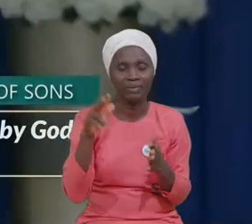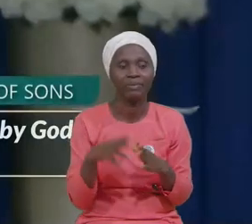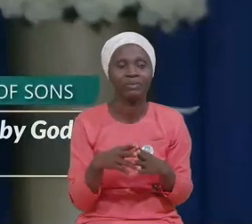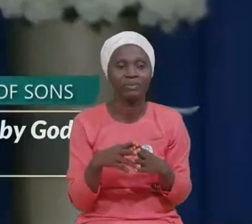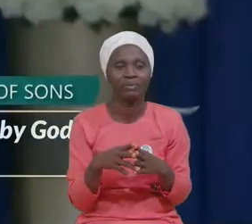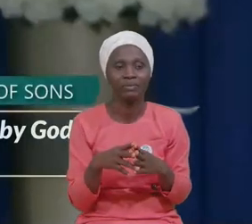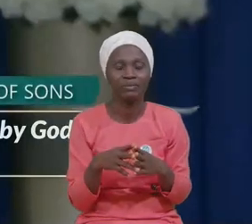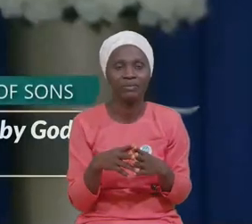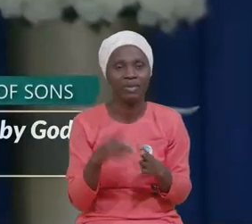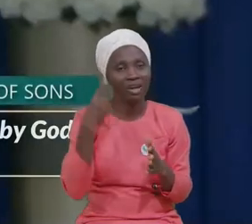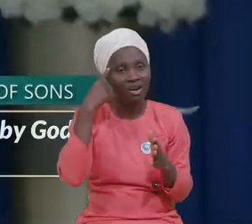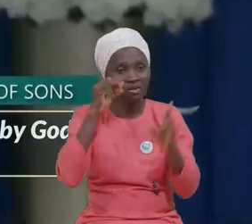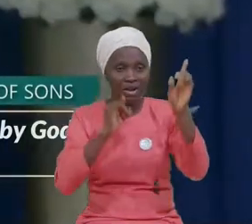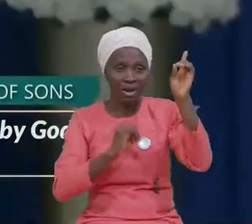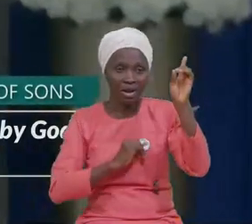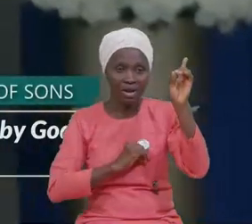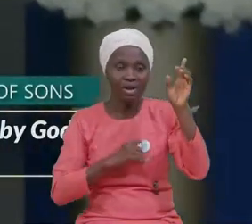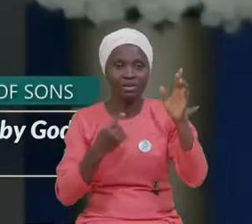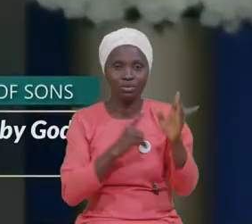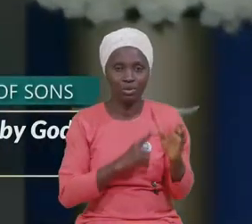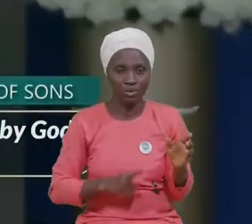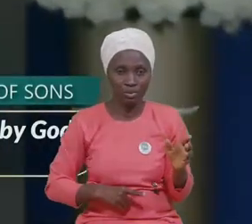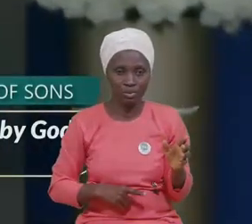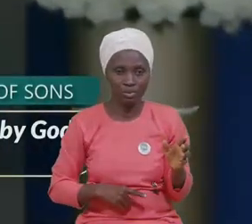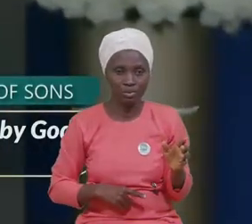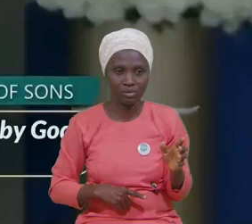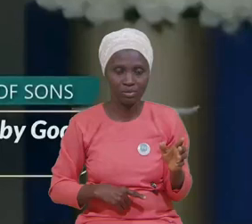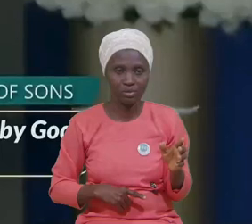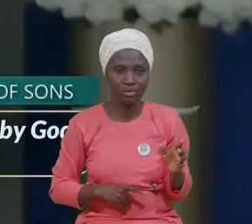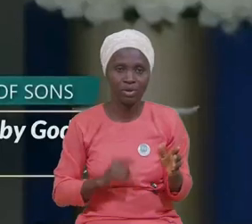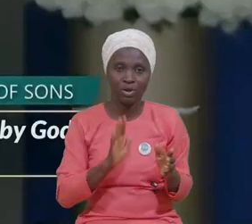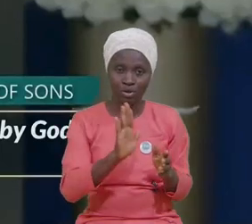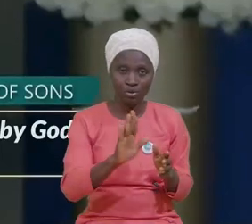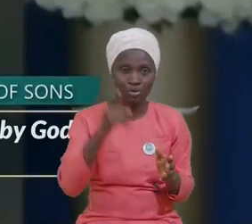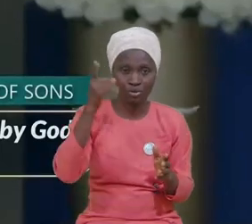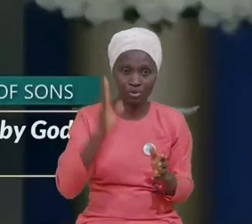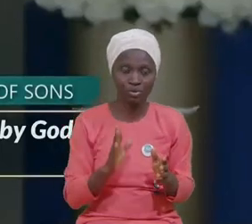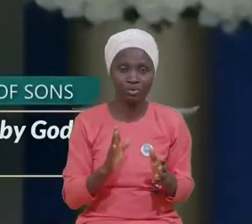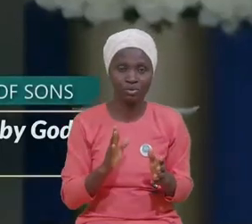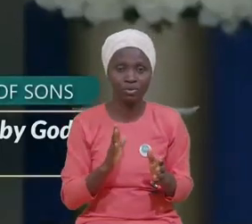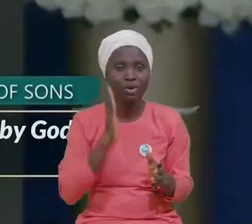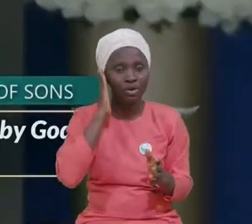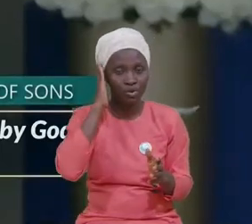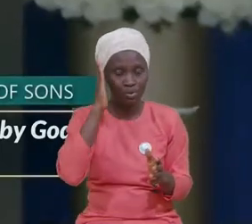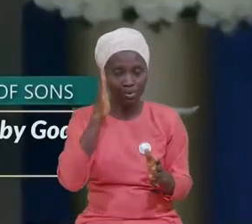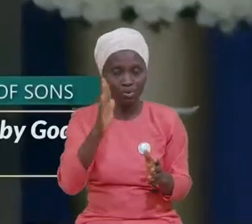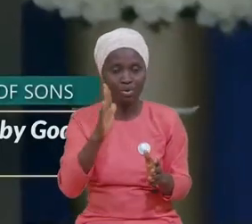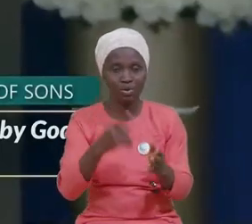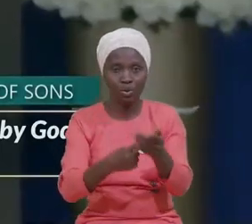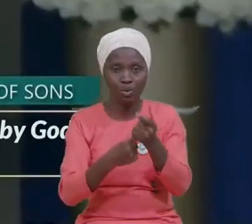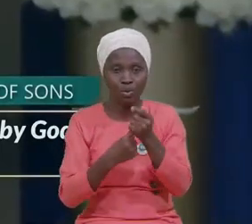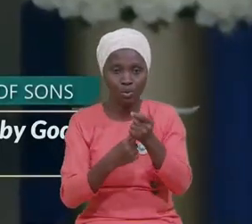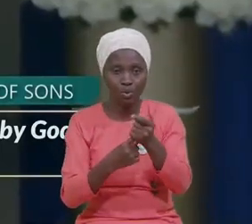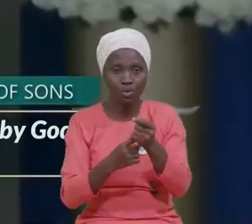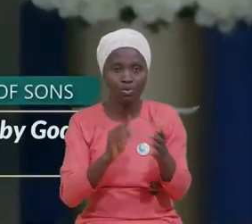Verset 13 dit, car je suis l'Éternel, ton Dieu, qui